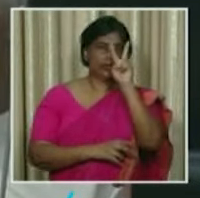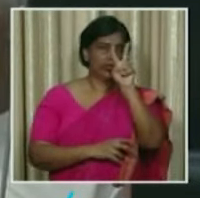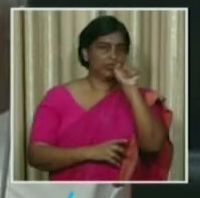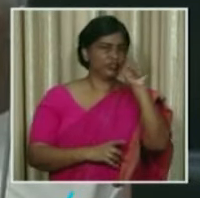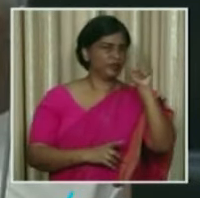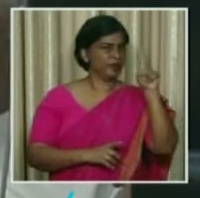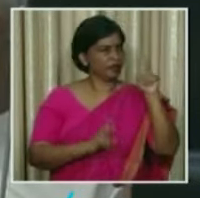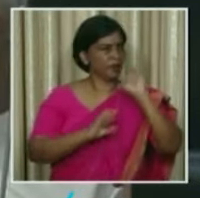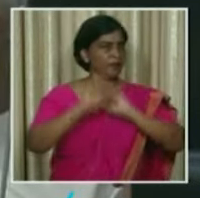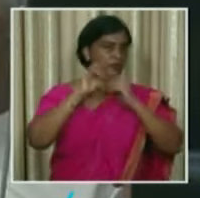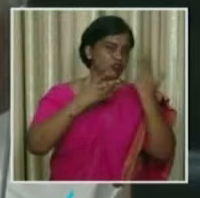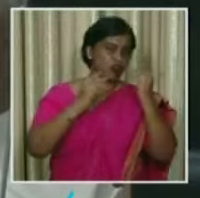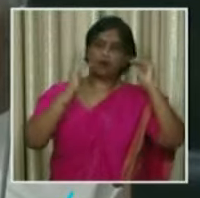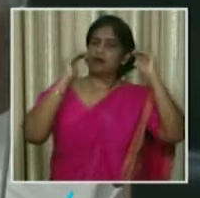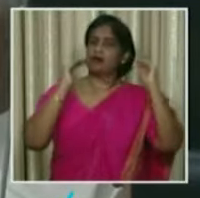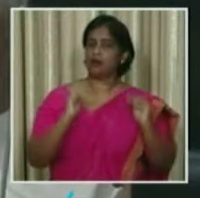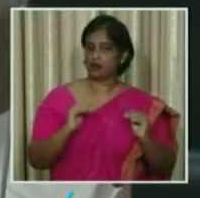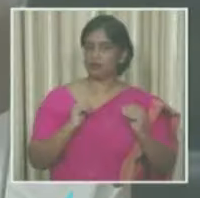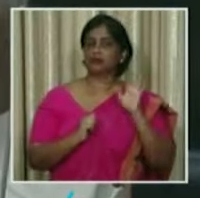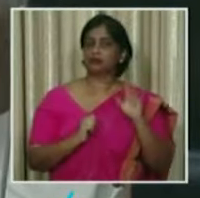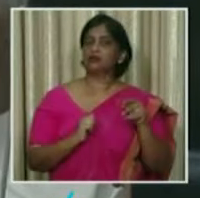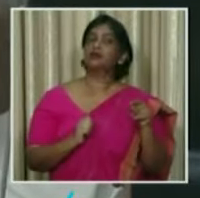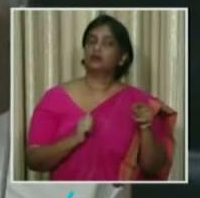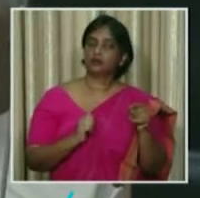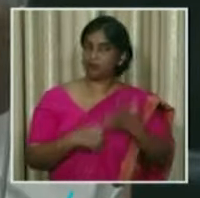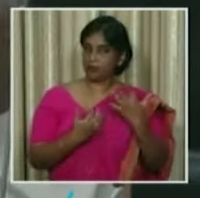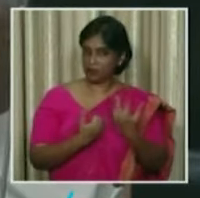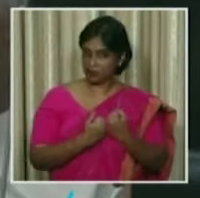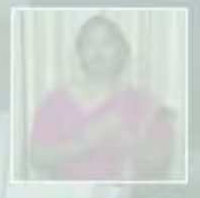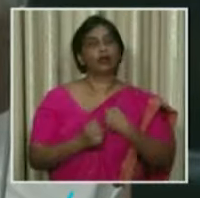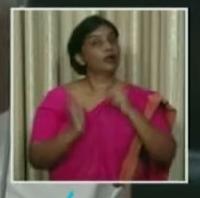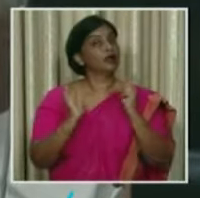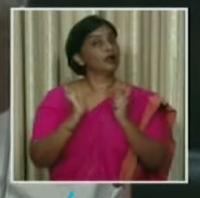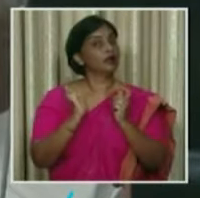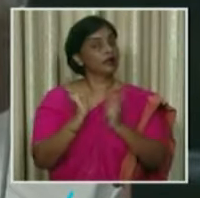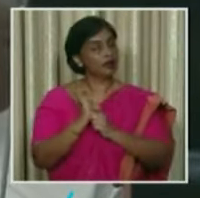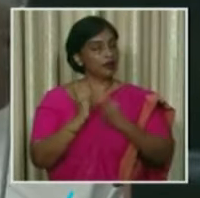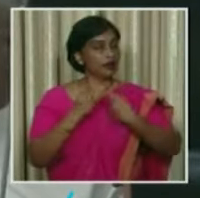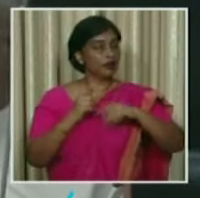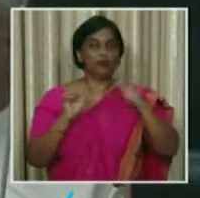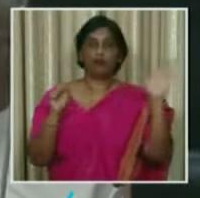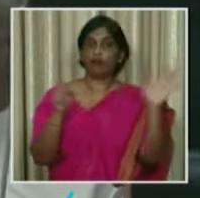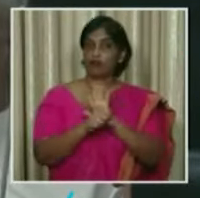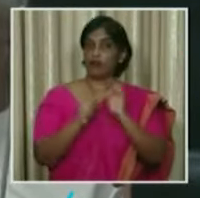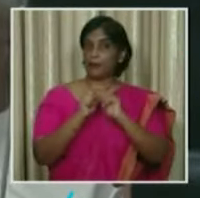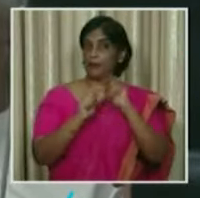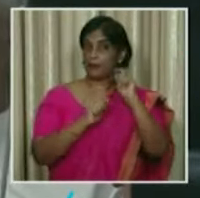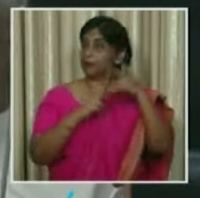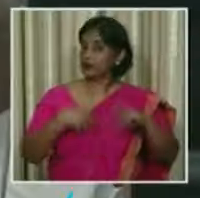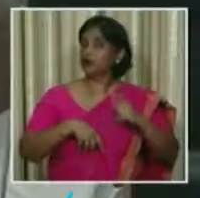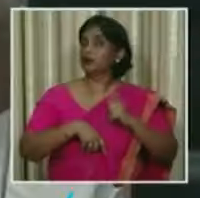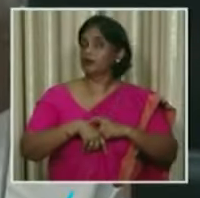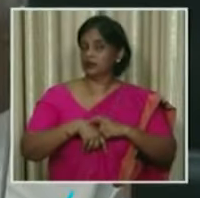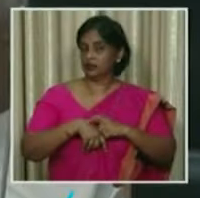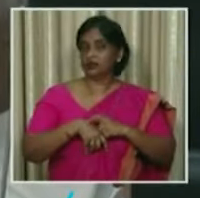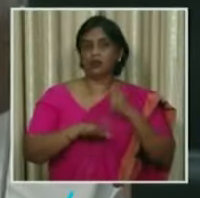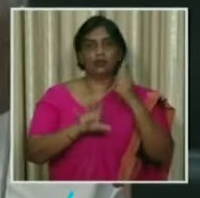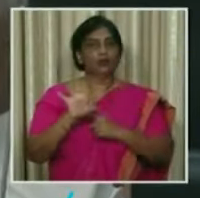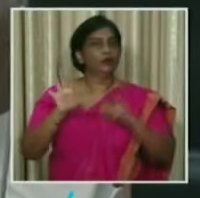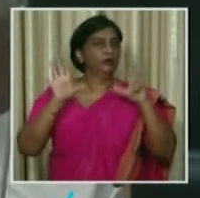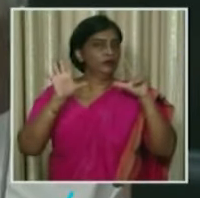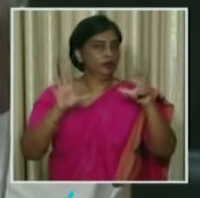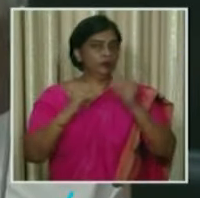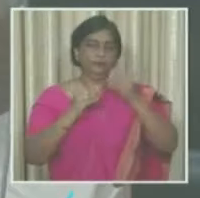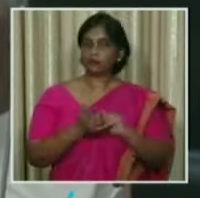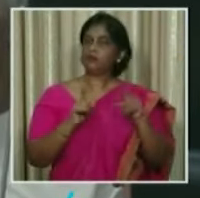2.1% ඊට අඩු මට්ටමක් පවත්වාගෙන යන්න අවසර ලැබෙනවා. ණය සම්පූර්ණයෙන්ම ගෙවා අවසන් කිරීමේ කාලය වසර 8කින්